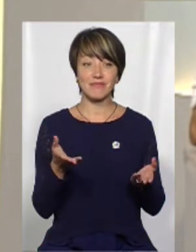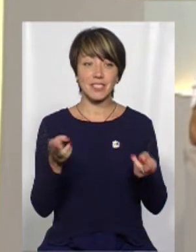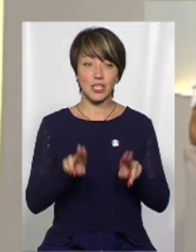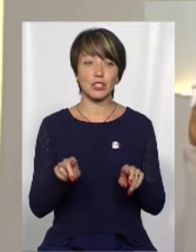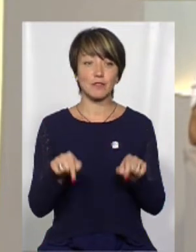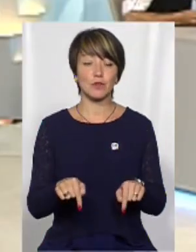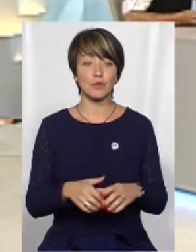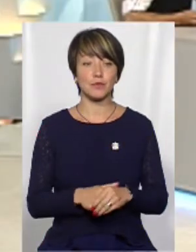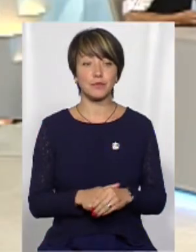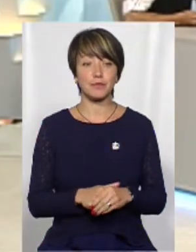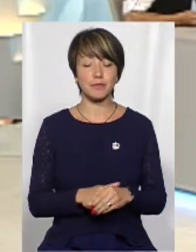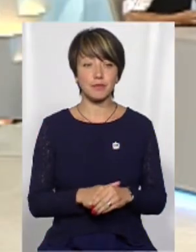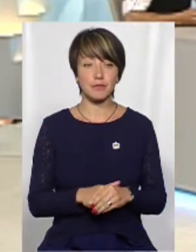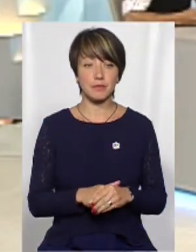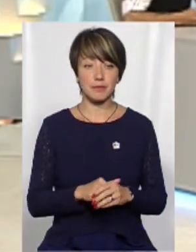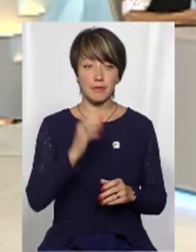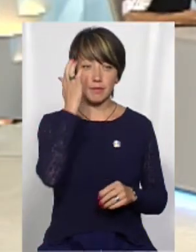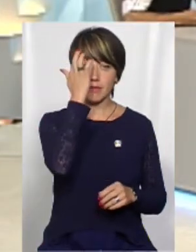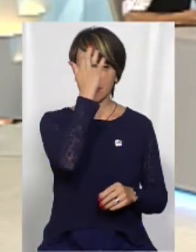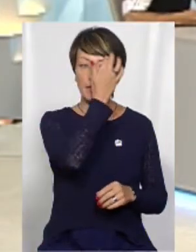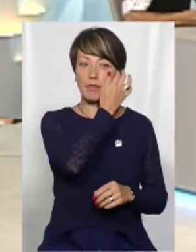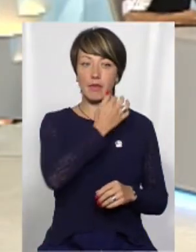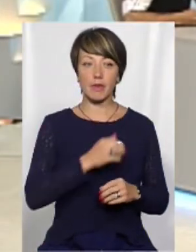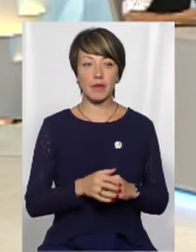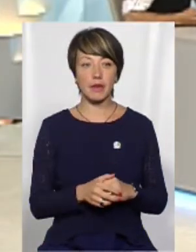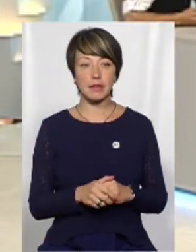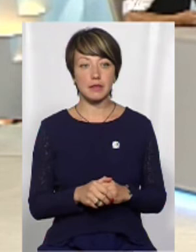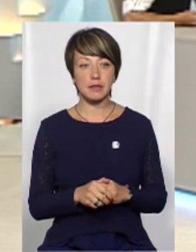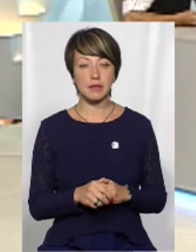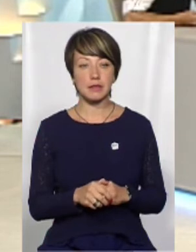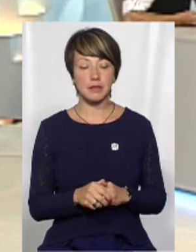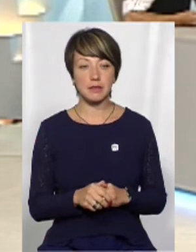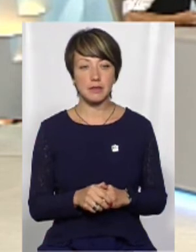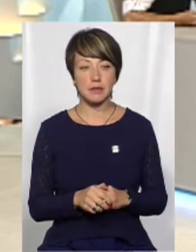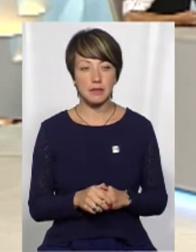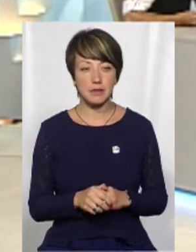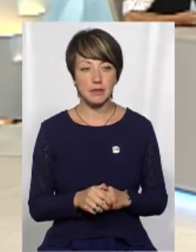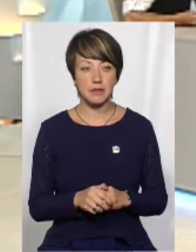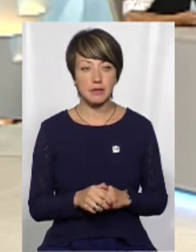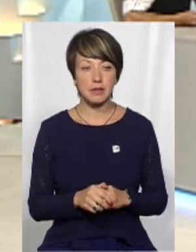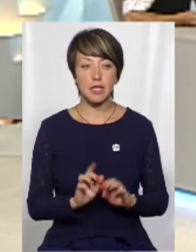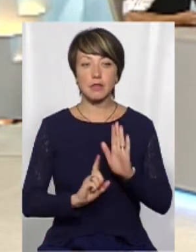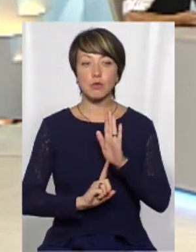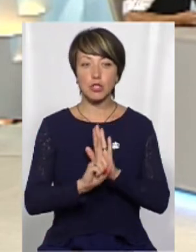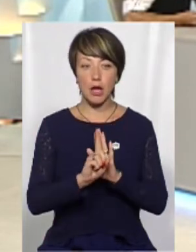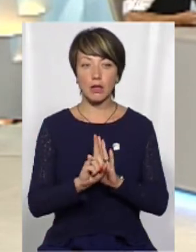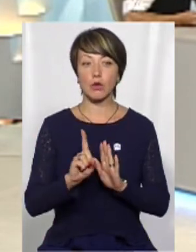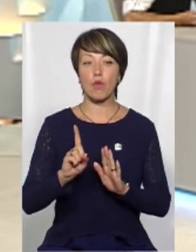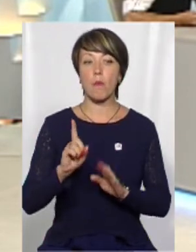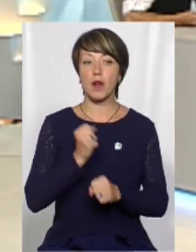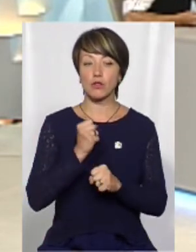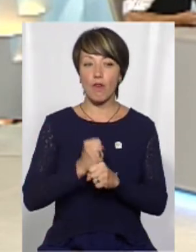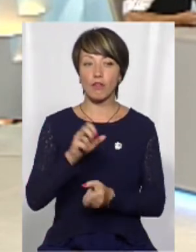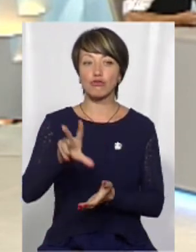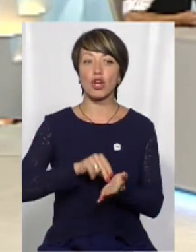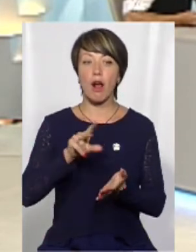тут. Et j'ai travaillé de Tcherkassy à l'export pendant plus de 20 ans. І спочатку він працював в Черкасах